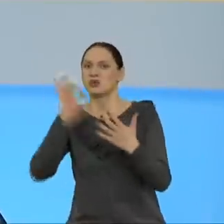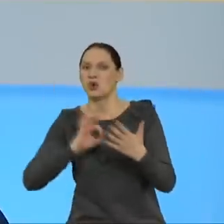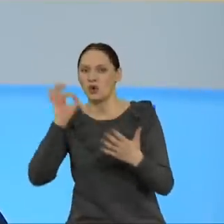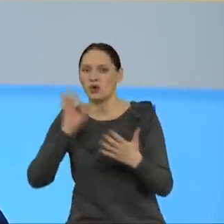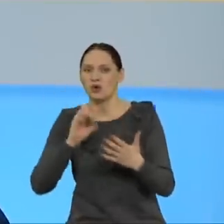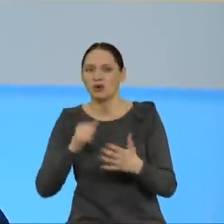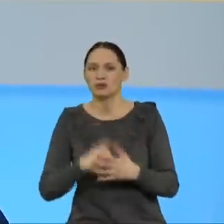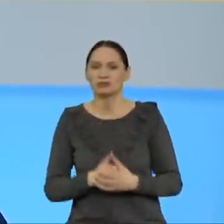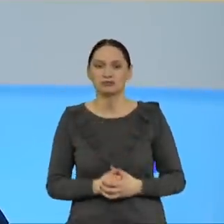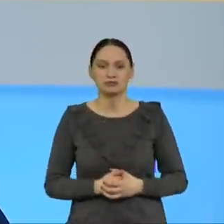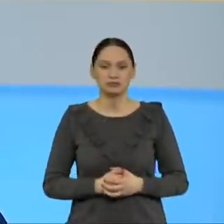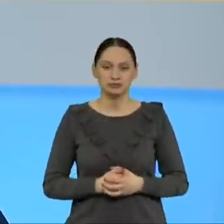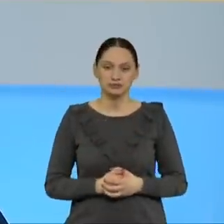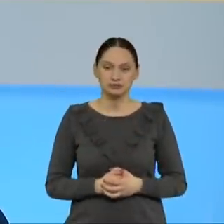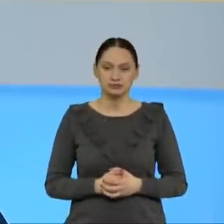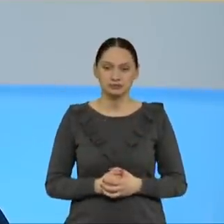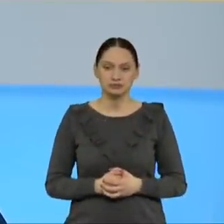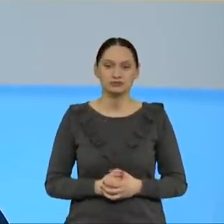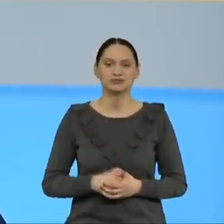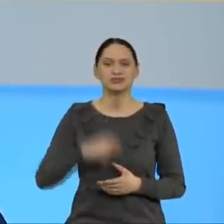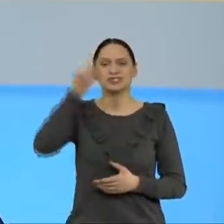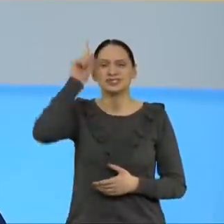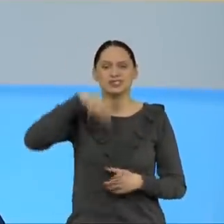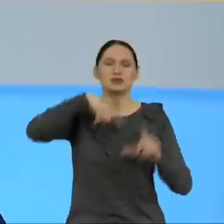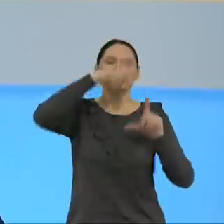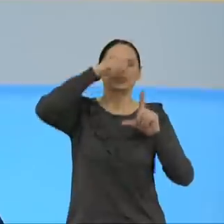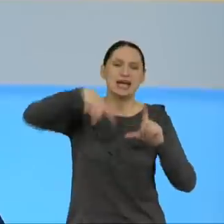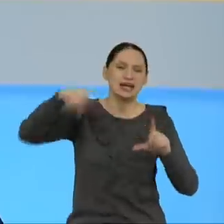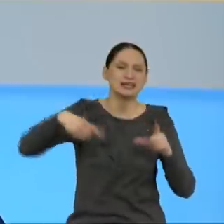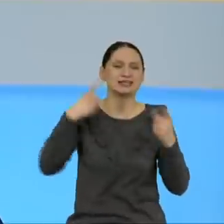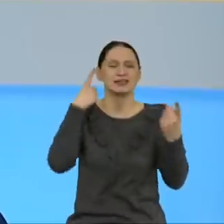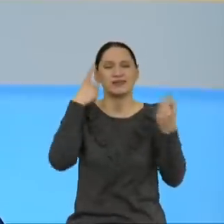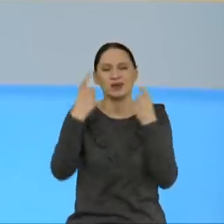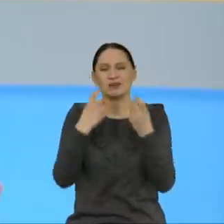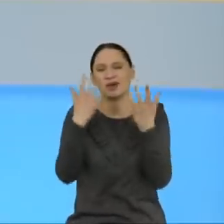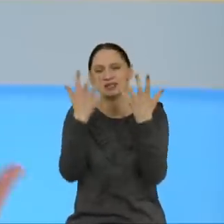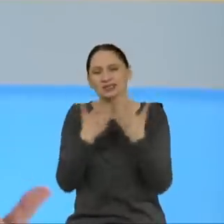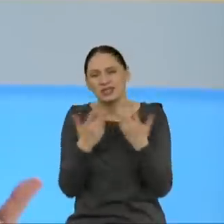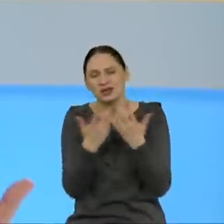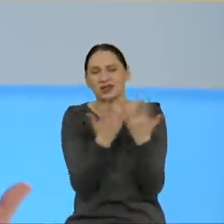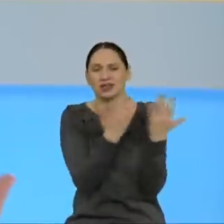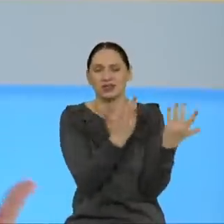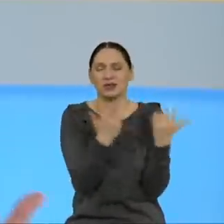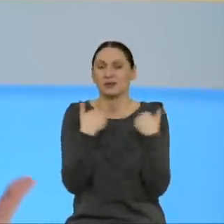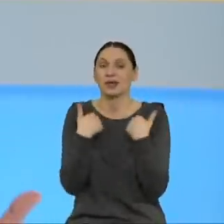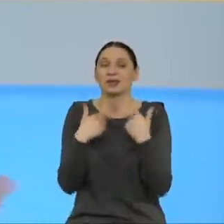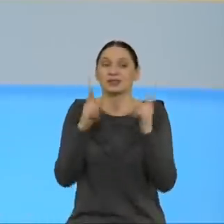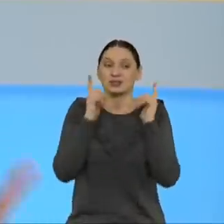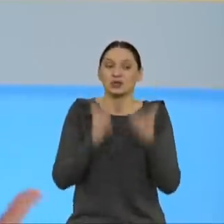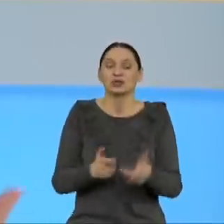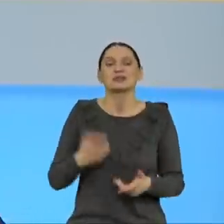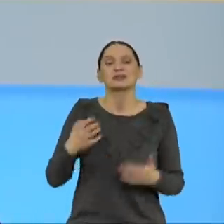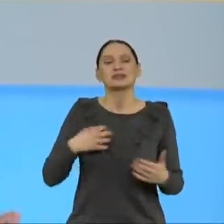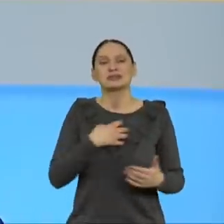mes turėtume eiti. Žinau, čia skaičiai gal vėlgi, mes kalbame daugiau apie ambicijas, svarbu išgirsti tą patį